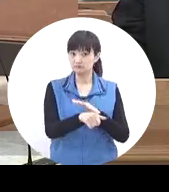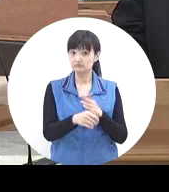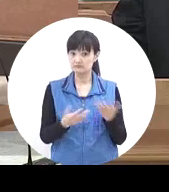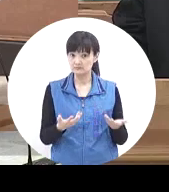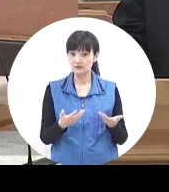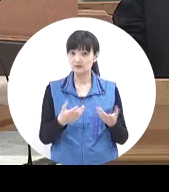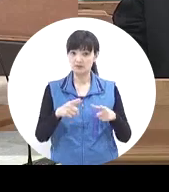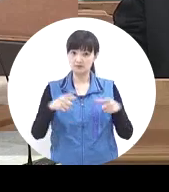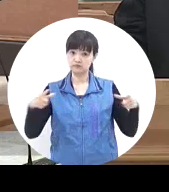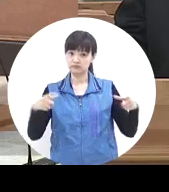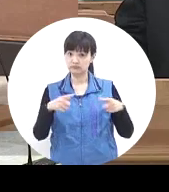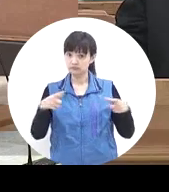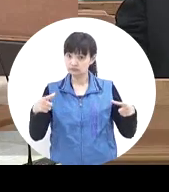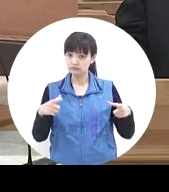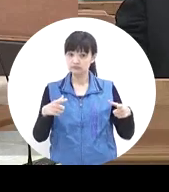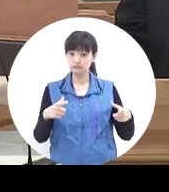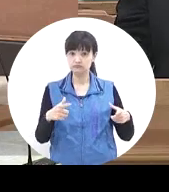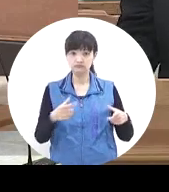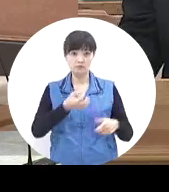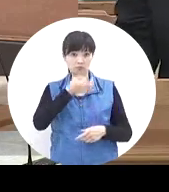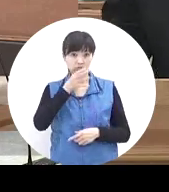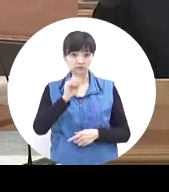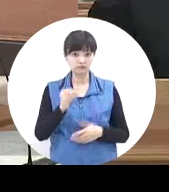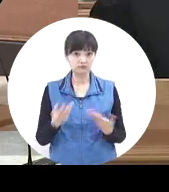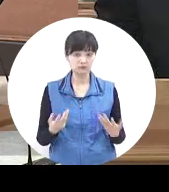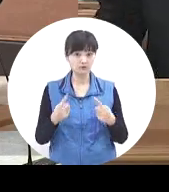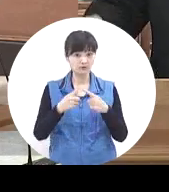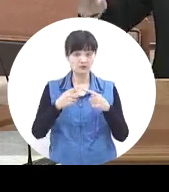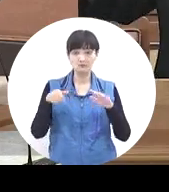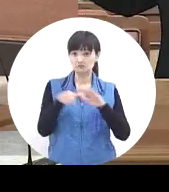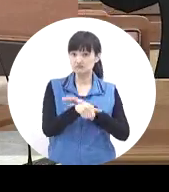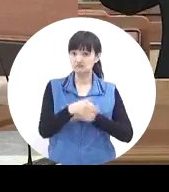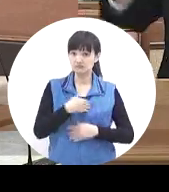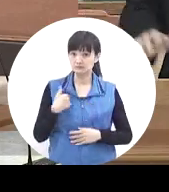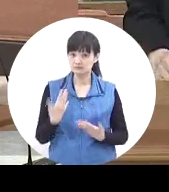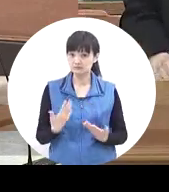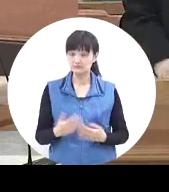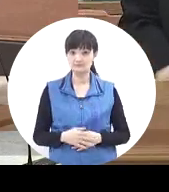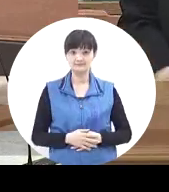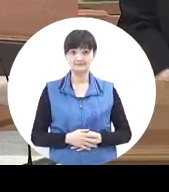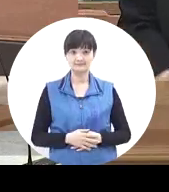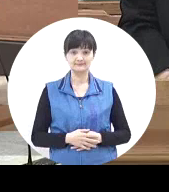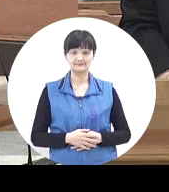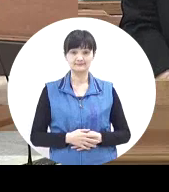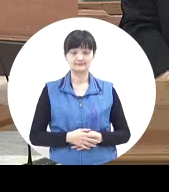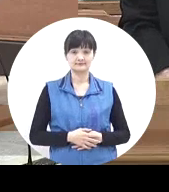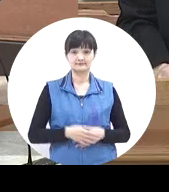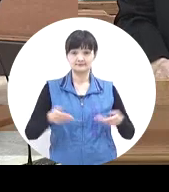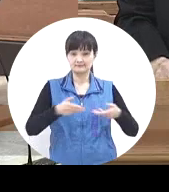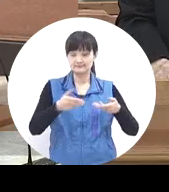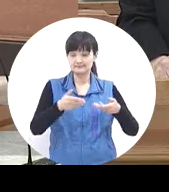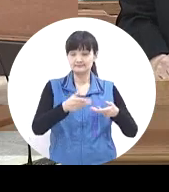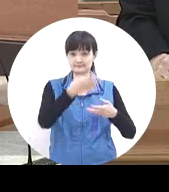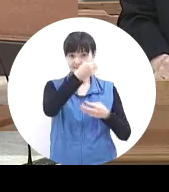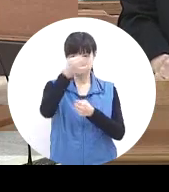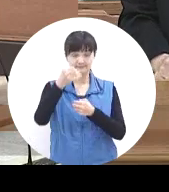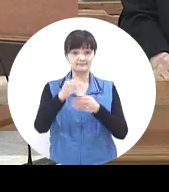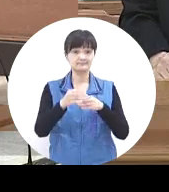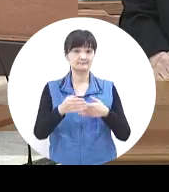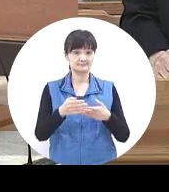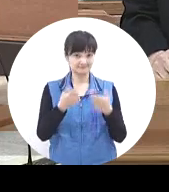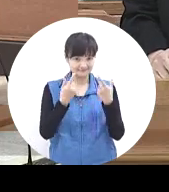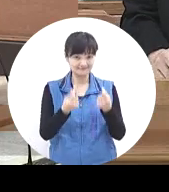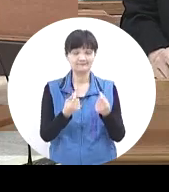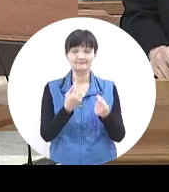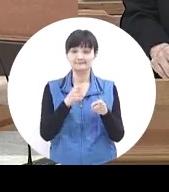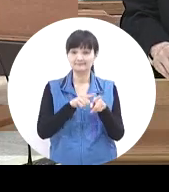办法容纳我们这些协拍中心的这些人员吗？ 我们工期是可以如期完成啦，不过